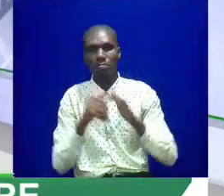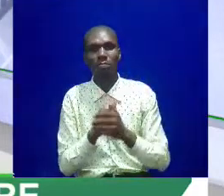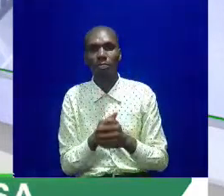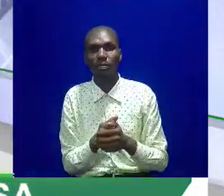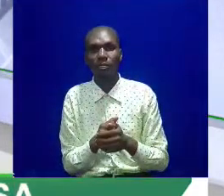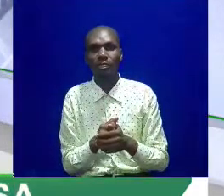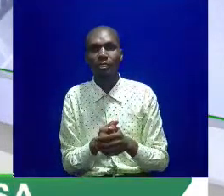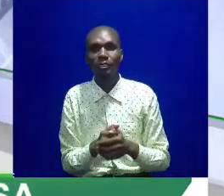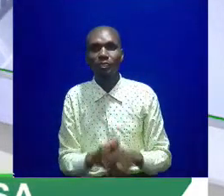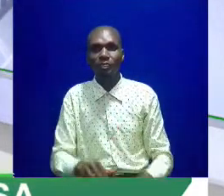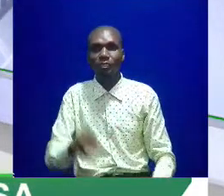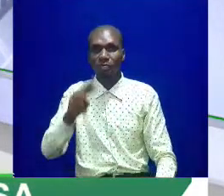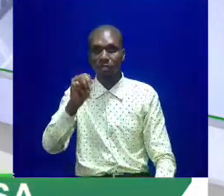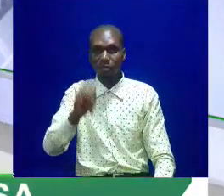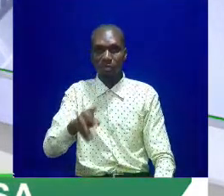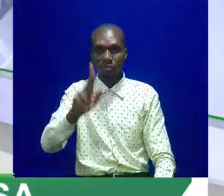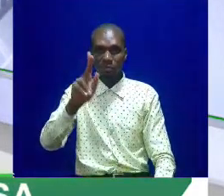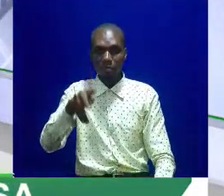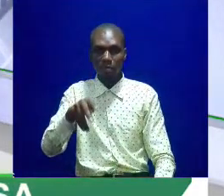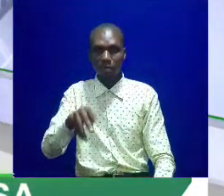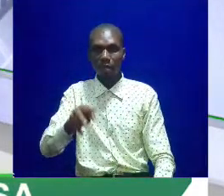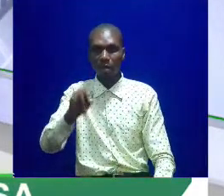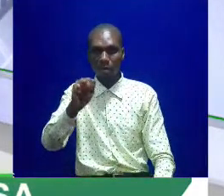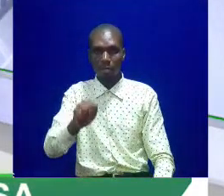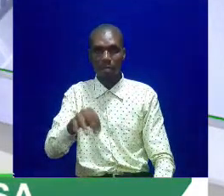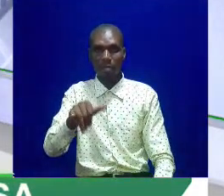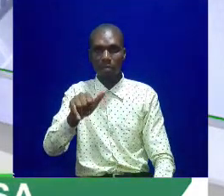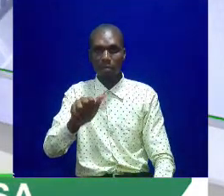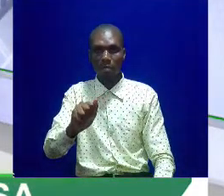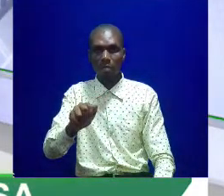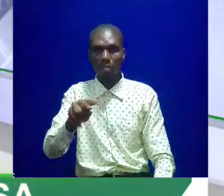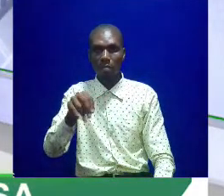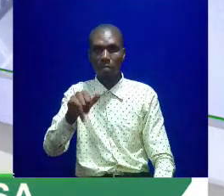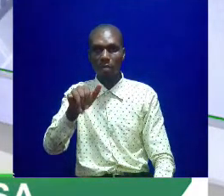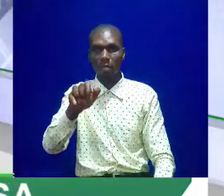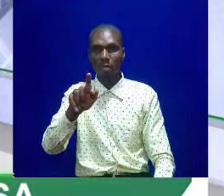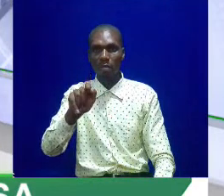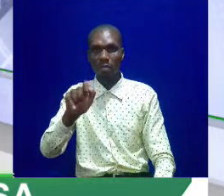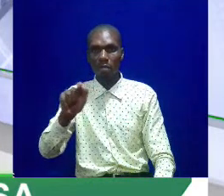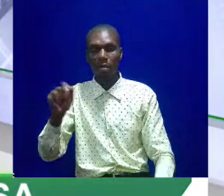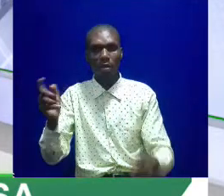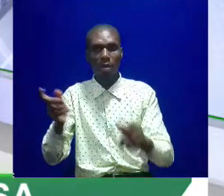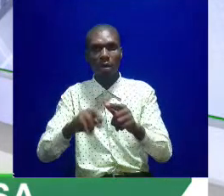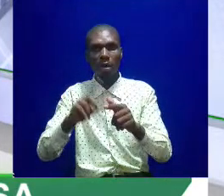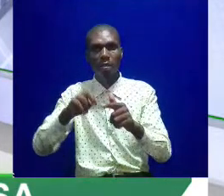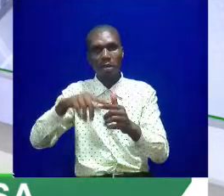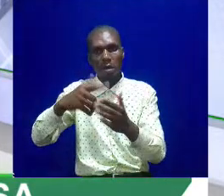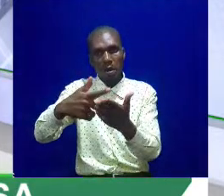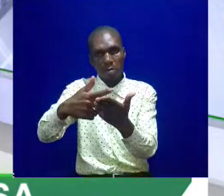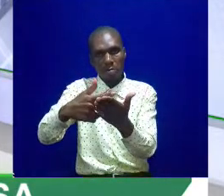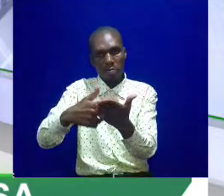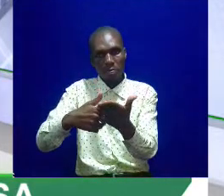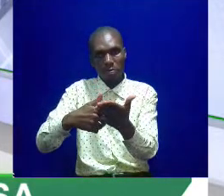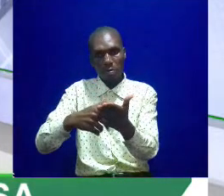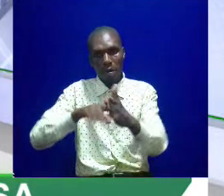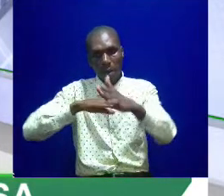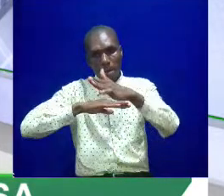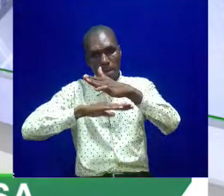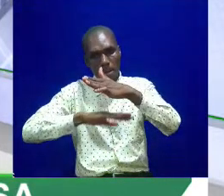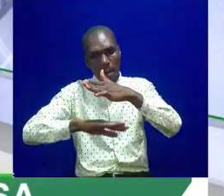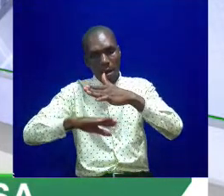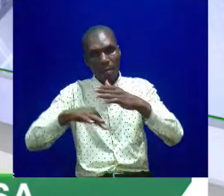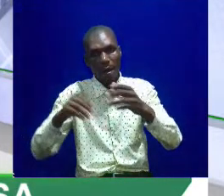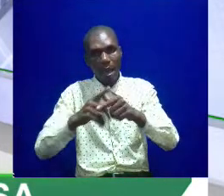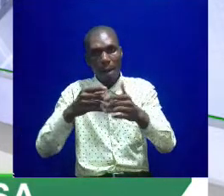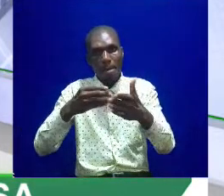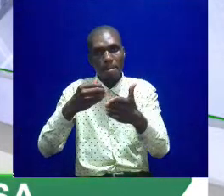Omubunge we constituency ya Manyata Gitonga Mkunji ni gata evidebuna na chikoira omusu wa dase bunge. Elio chipe sachiria chikwe